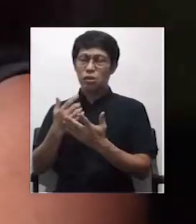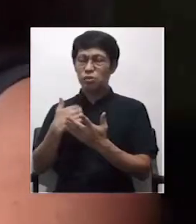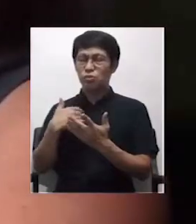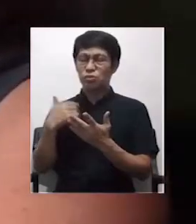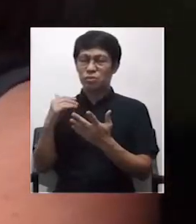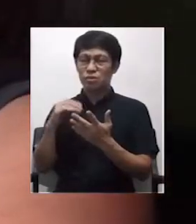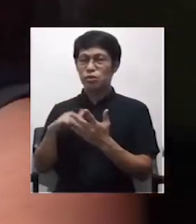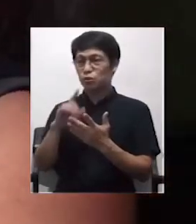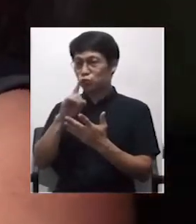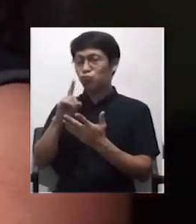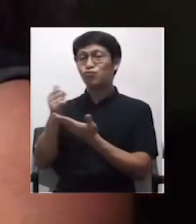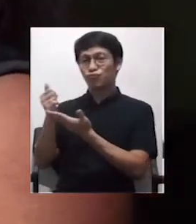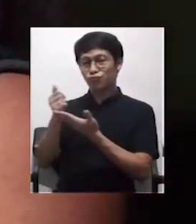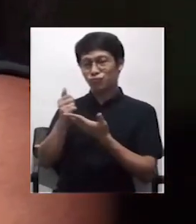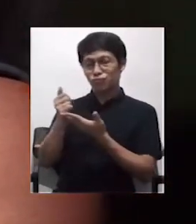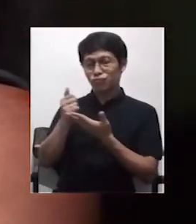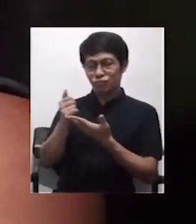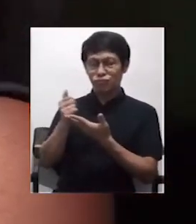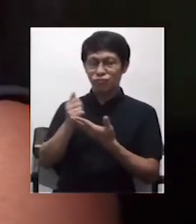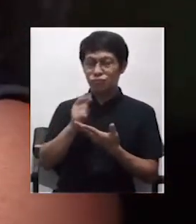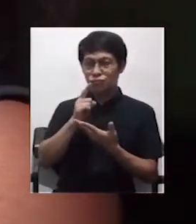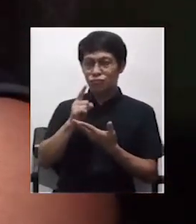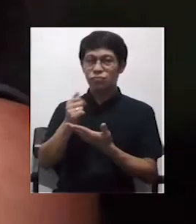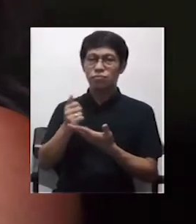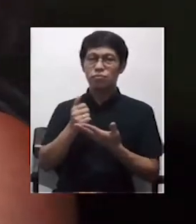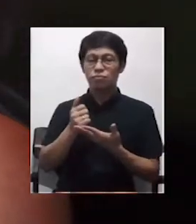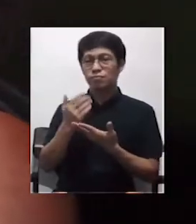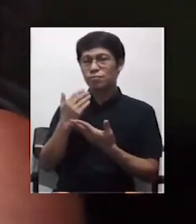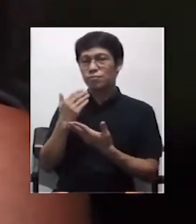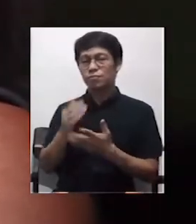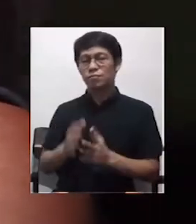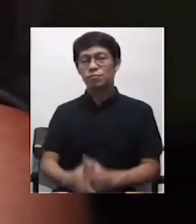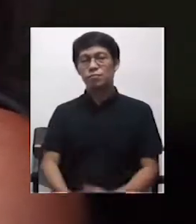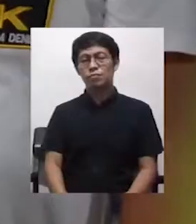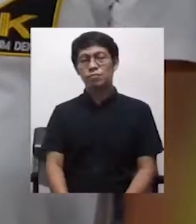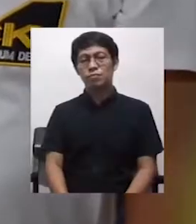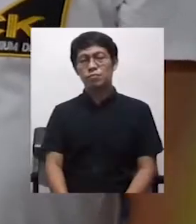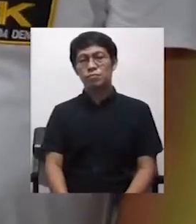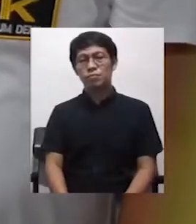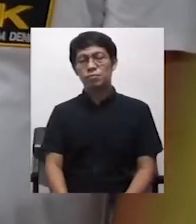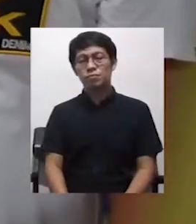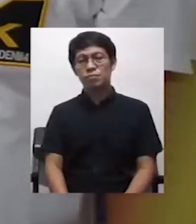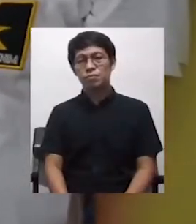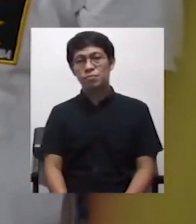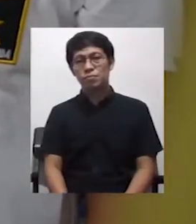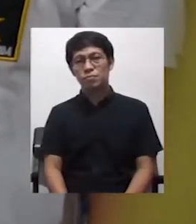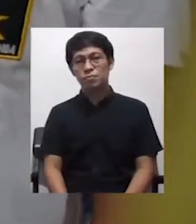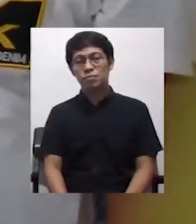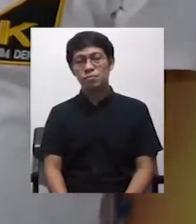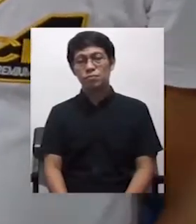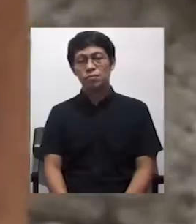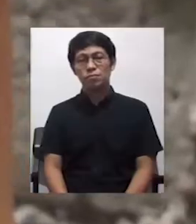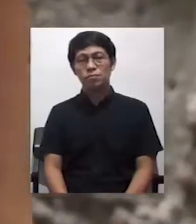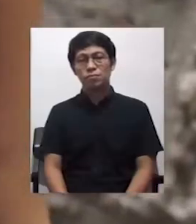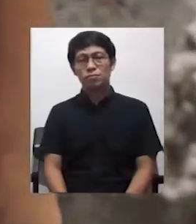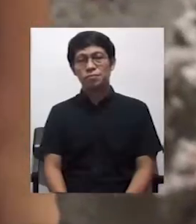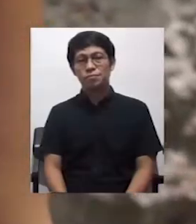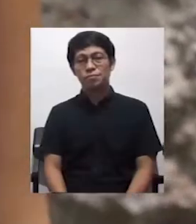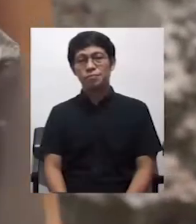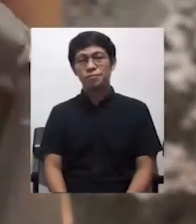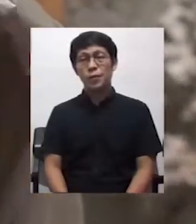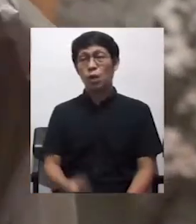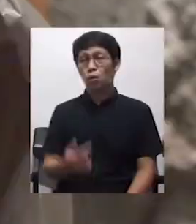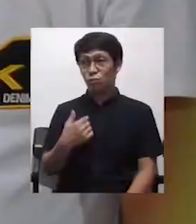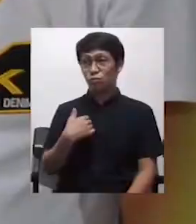niya. Kitang-kita ko talaga yun, ma'am, na suportado at alaga. At nakikita ko mahal na mahal niya ito si Jocelyn. Sa kapwa ko,